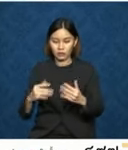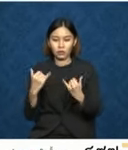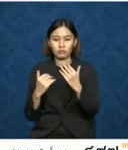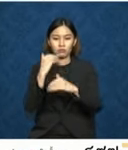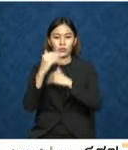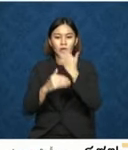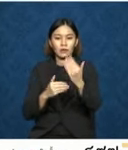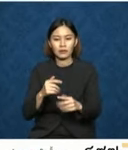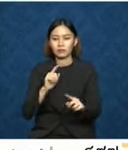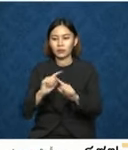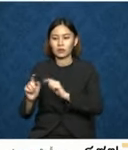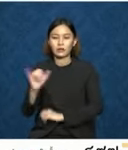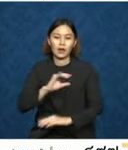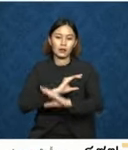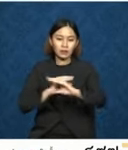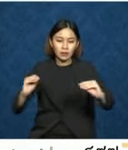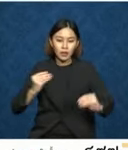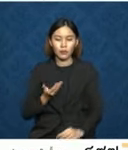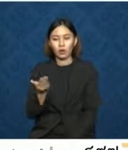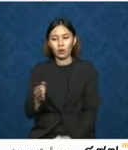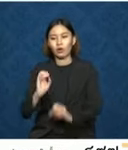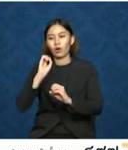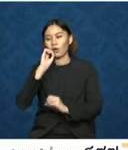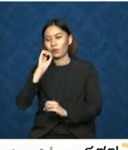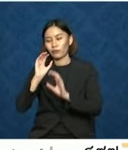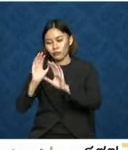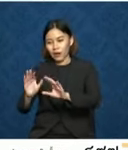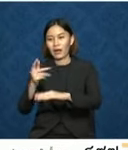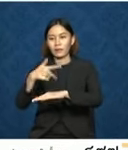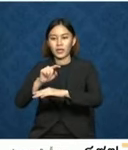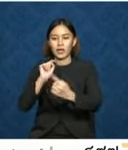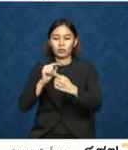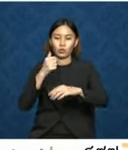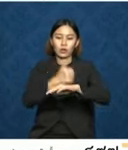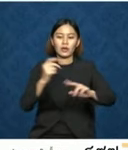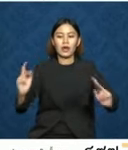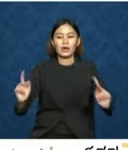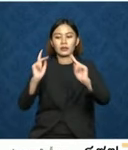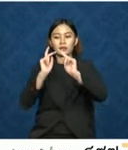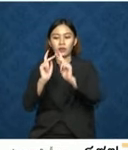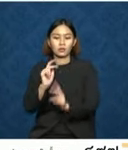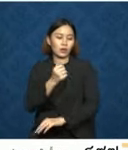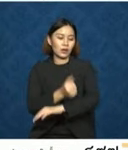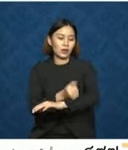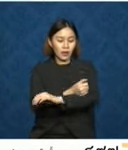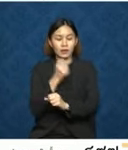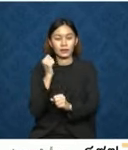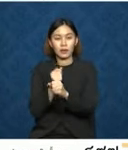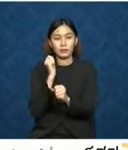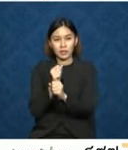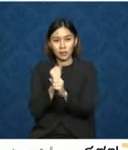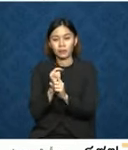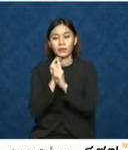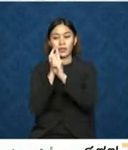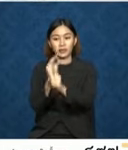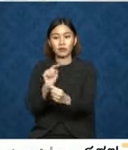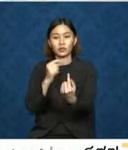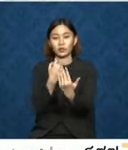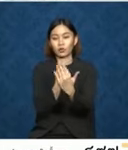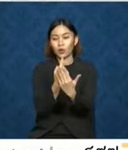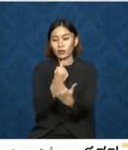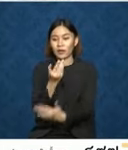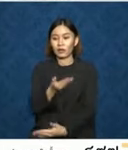คืบหน้าใดๆจึงขอเรียนท่านประธานไปยังนายพิพัฒน์รัฐกิจประการรัฐมนตรีกระทรวงแรงงานเร่งดำเนินการตามที่ตัวแทน